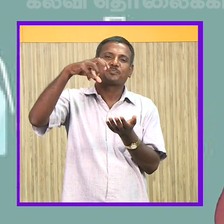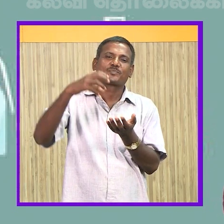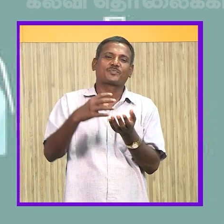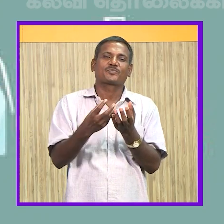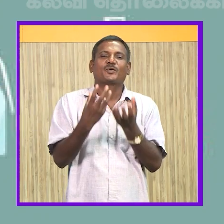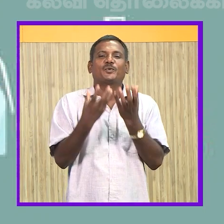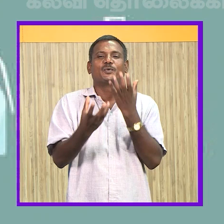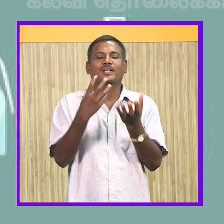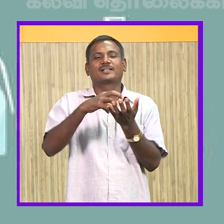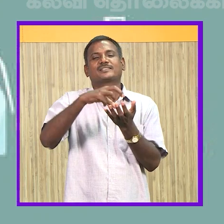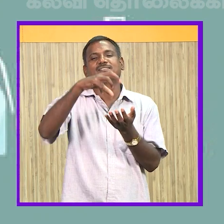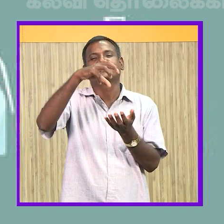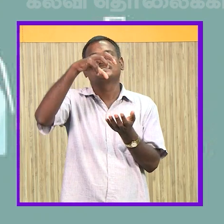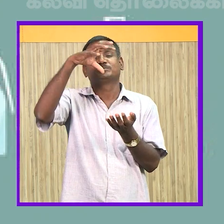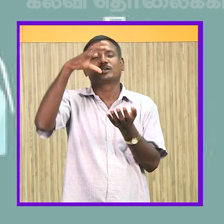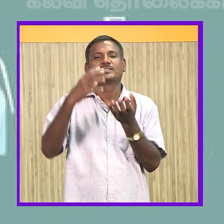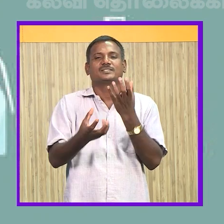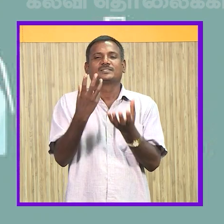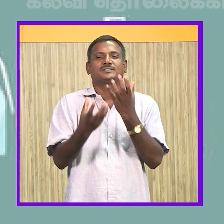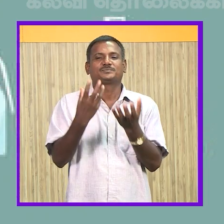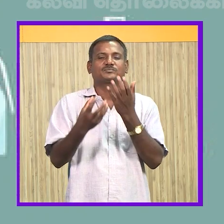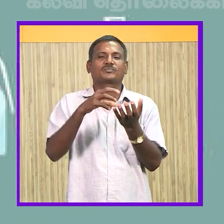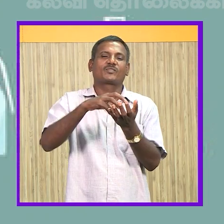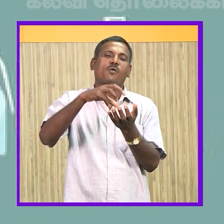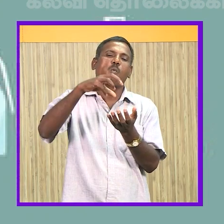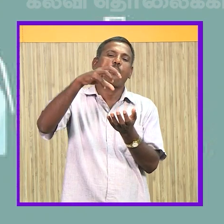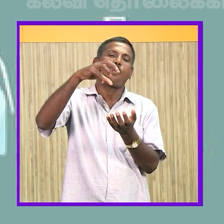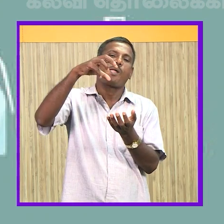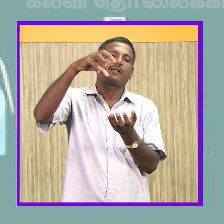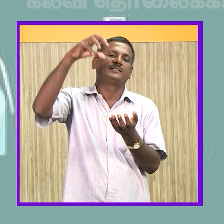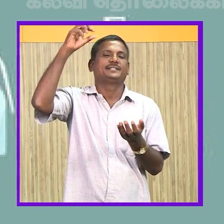நுரைச்சு பொங்கி வருதா? உங்களுக்கே தெரியுது இல்லையா, நல்லா நுரைச்சு பொங்கி வருது.